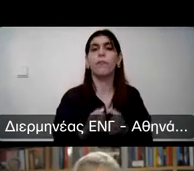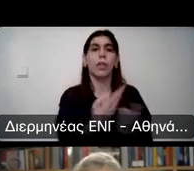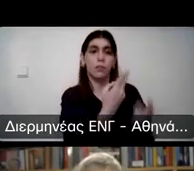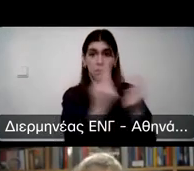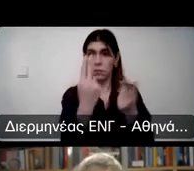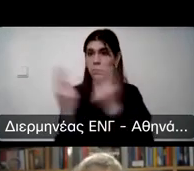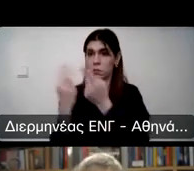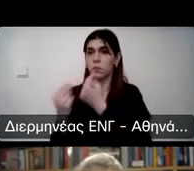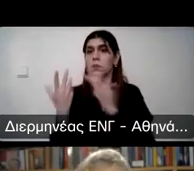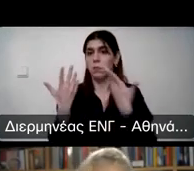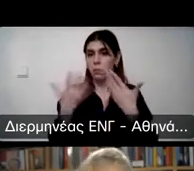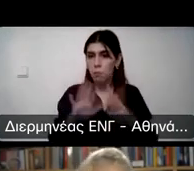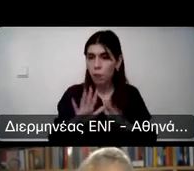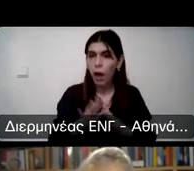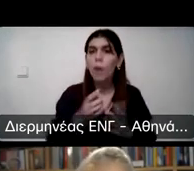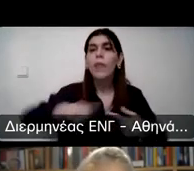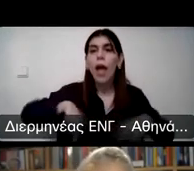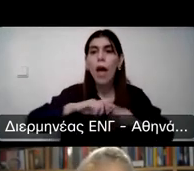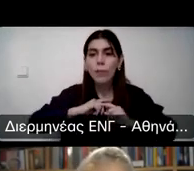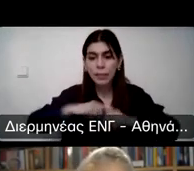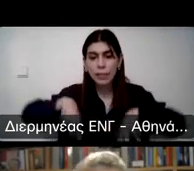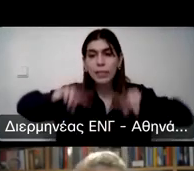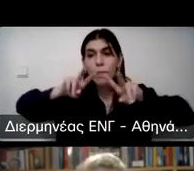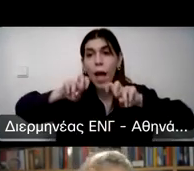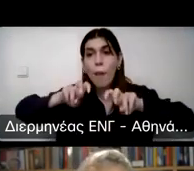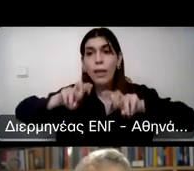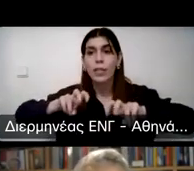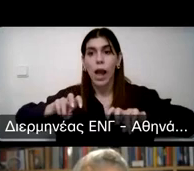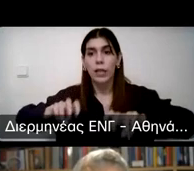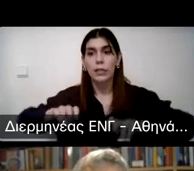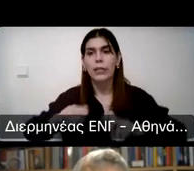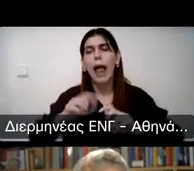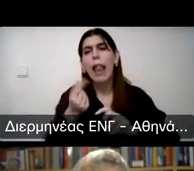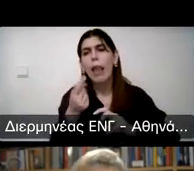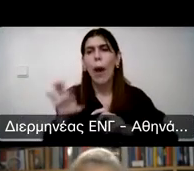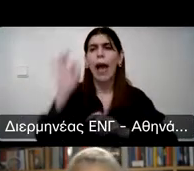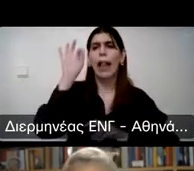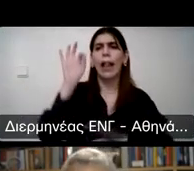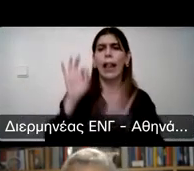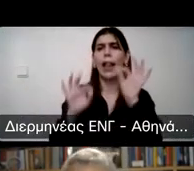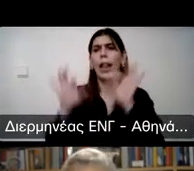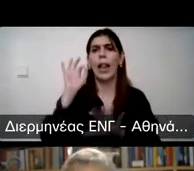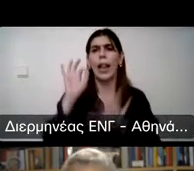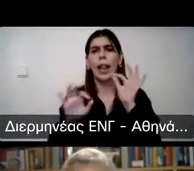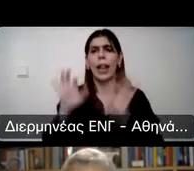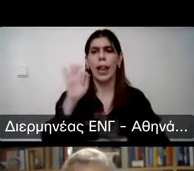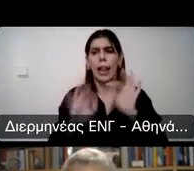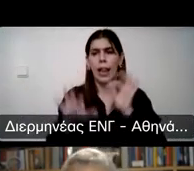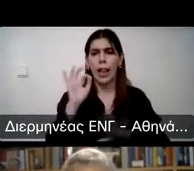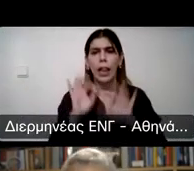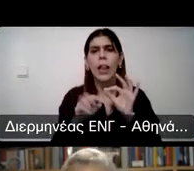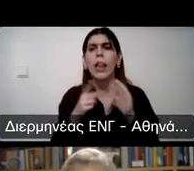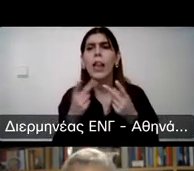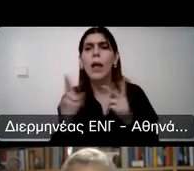κειμένων, προχωρήσαμε στην κριτική επεξεργασία ενδεικτικών κειμένων βάσει της συστημικής λειτουργικής γραμματικής